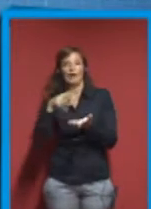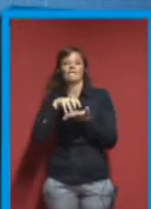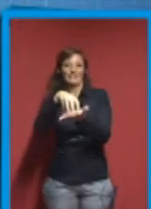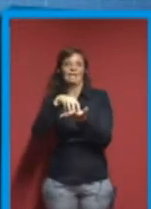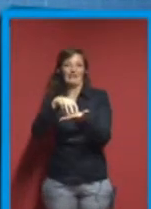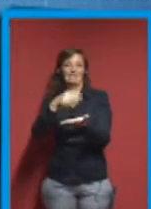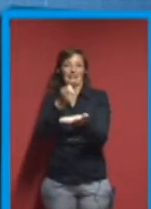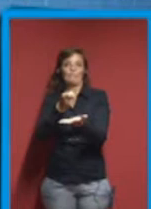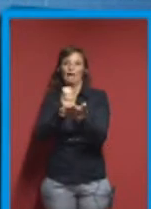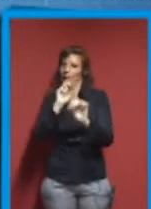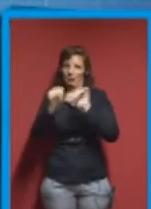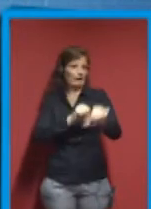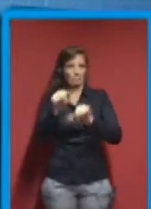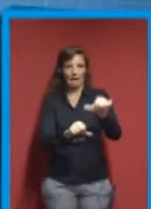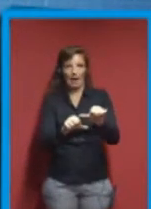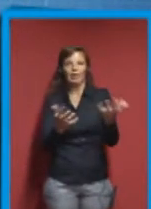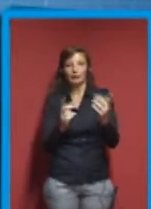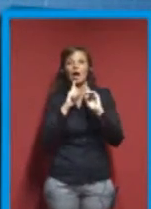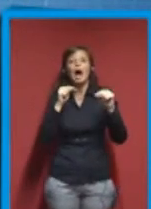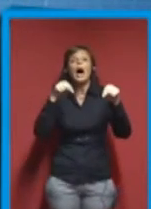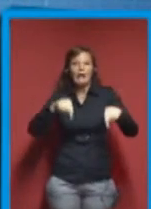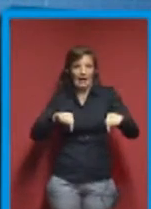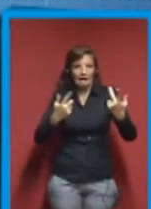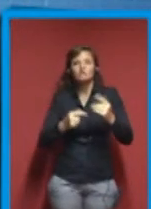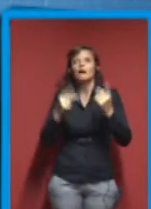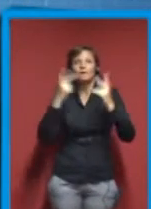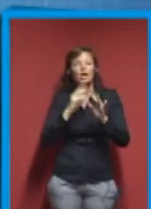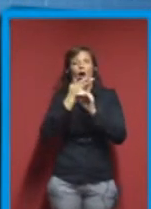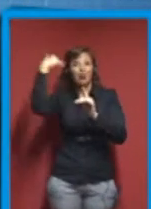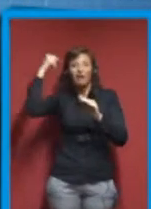cambiati. Adesso invece di andare a trovare soldi